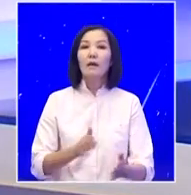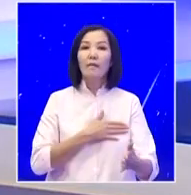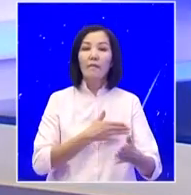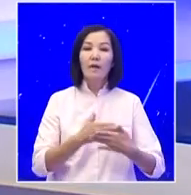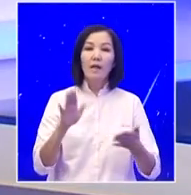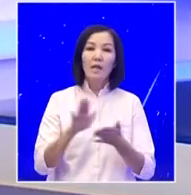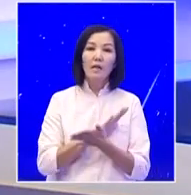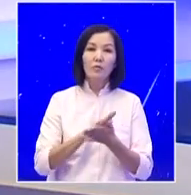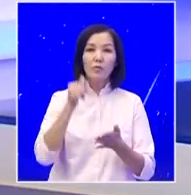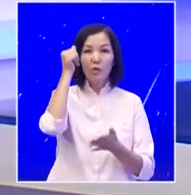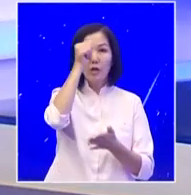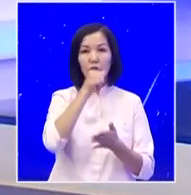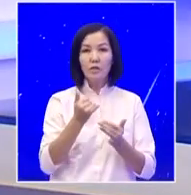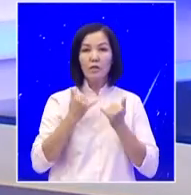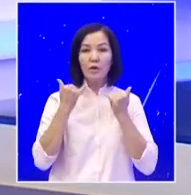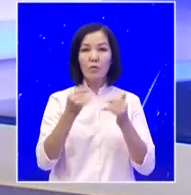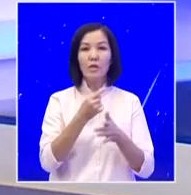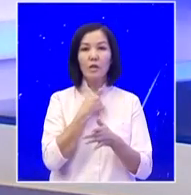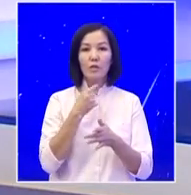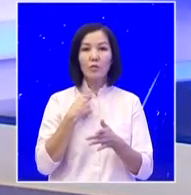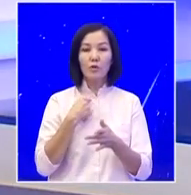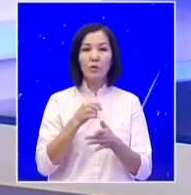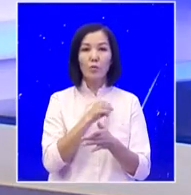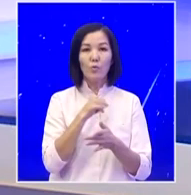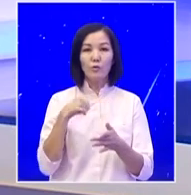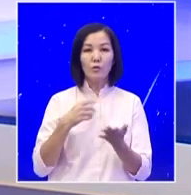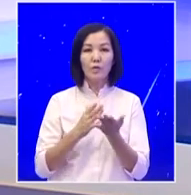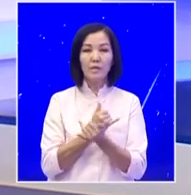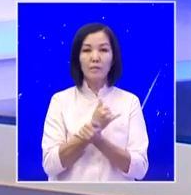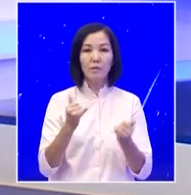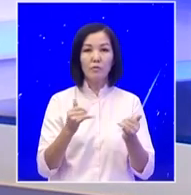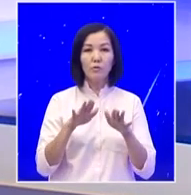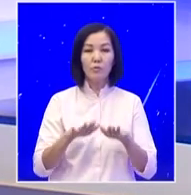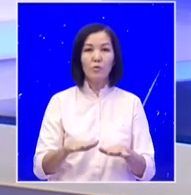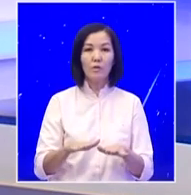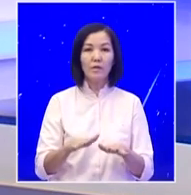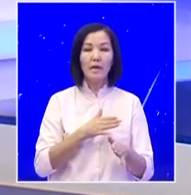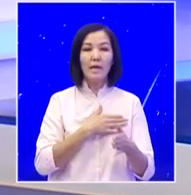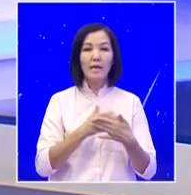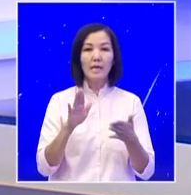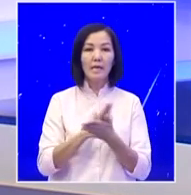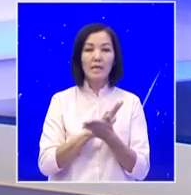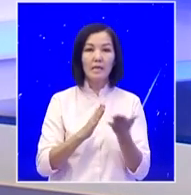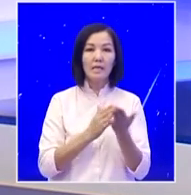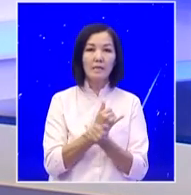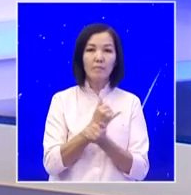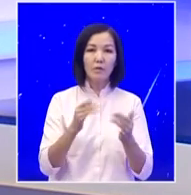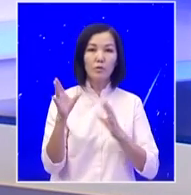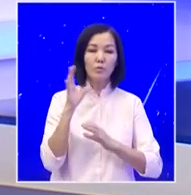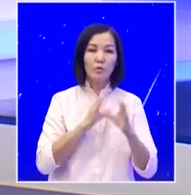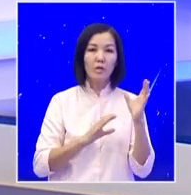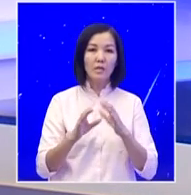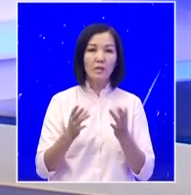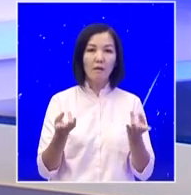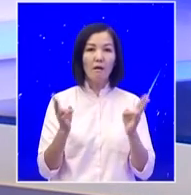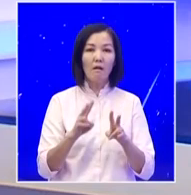Волонтерлар жылына орай Талдықорғандағы өзіне өзі қызмет көрсету бұрыштарында еріктілер қызмет етіп жатыр. Олардың тең жартысы студенттер болса,